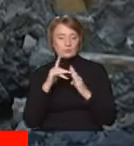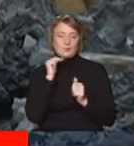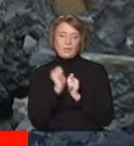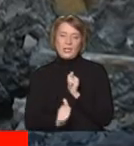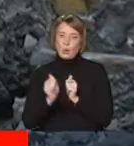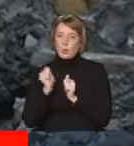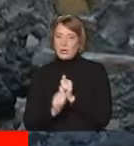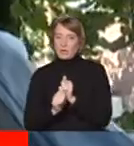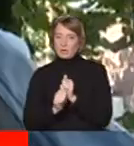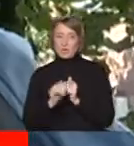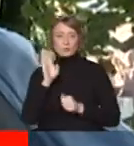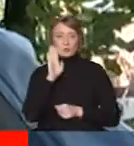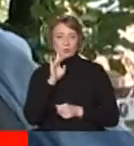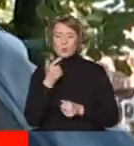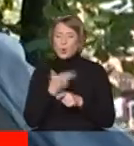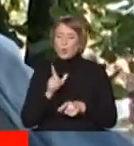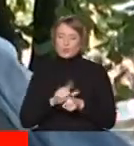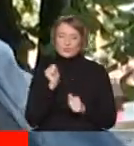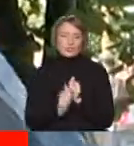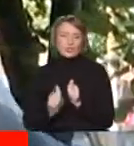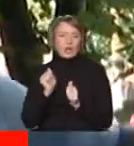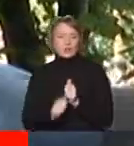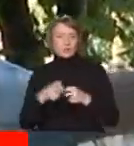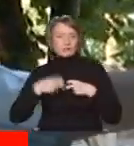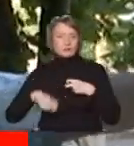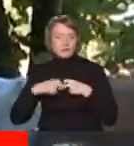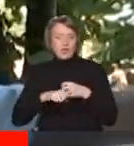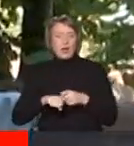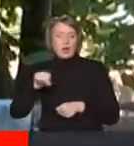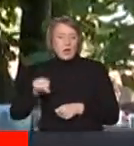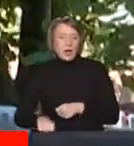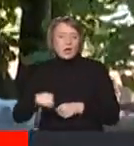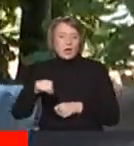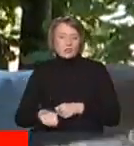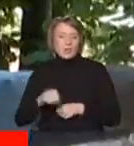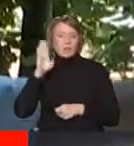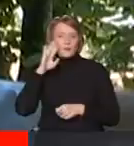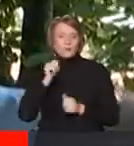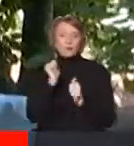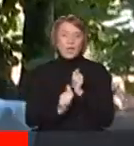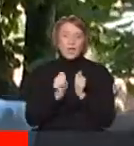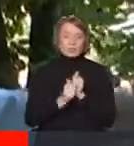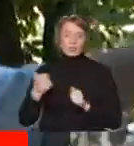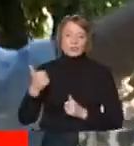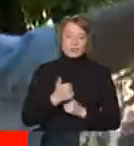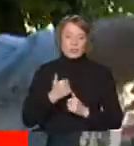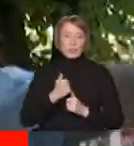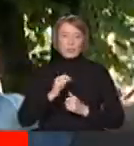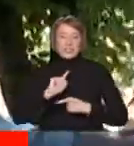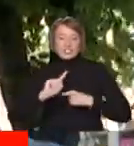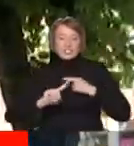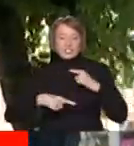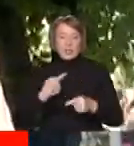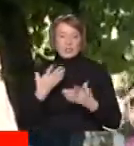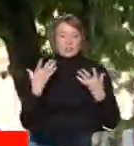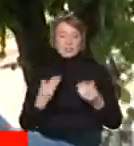регулярно, скаржиться чоловік. Дуже часто. А качають воду тут кожну неділю або через день. В